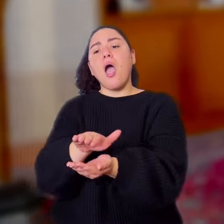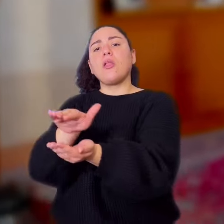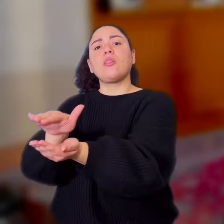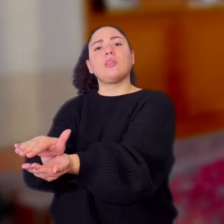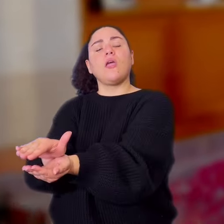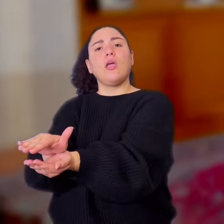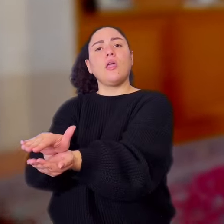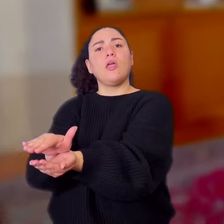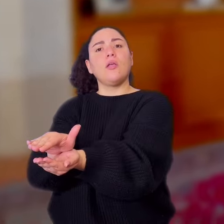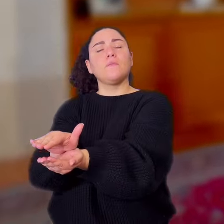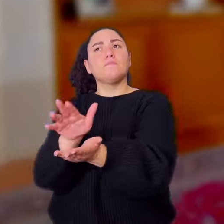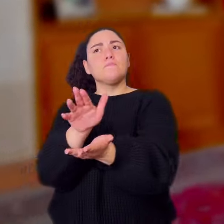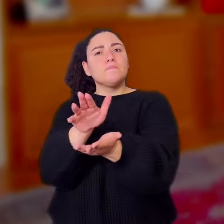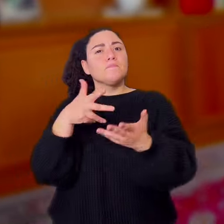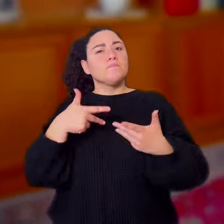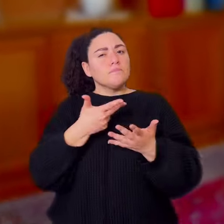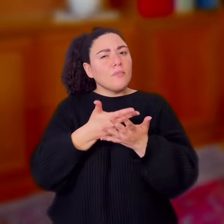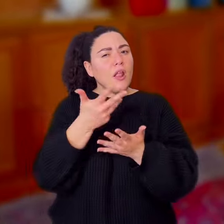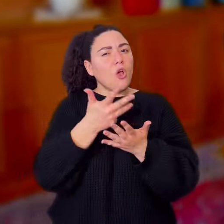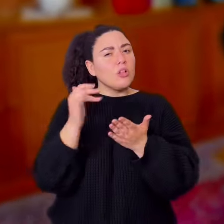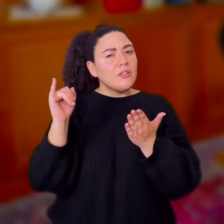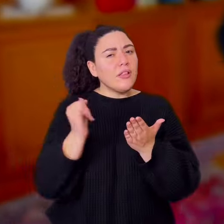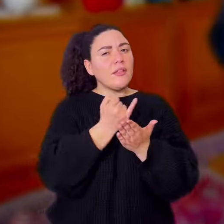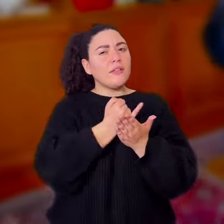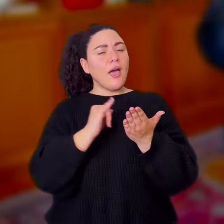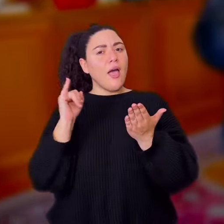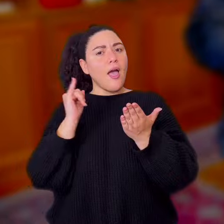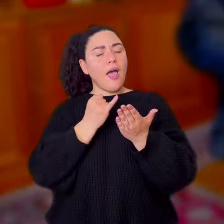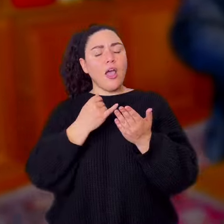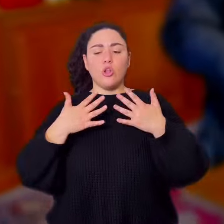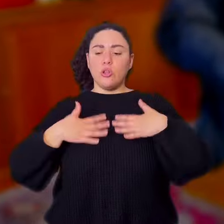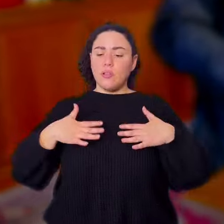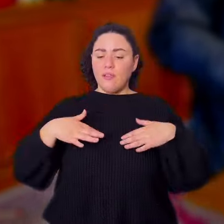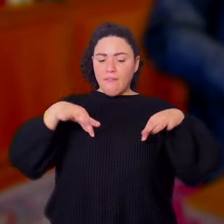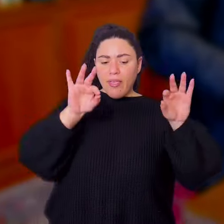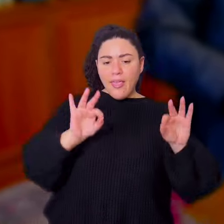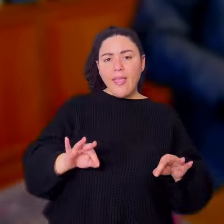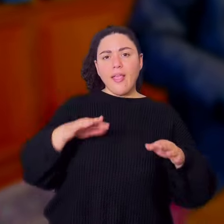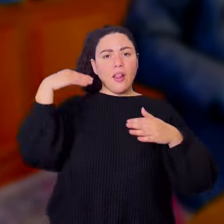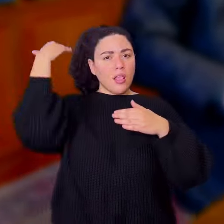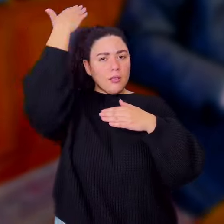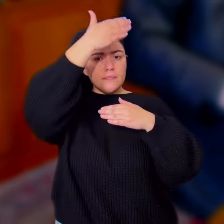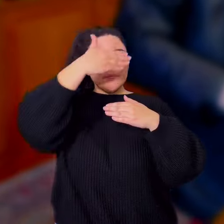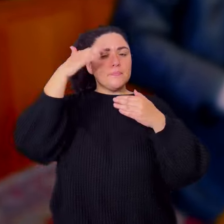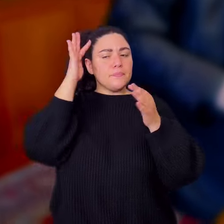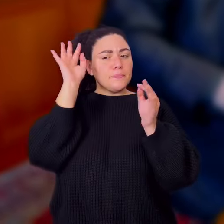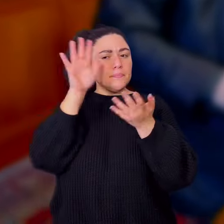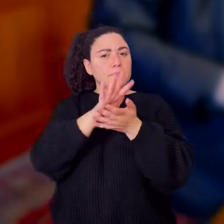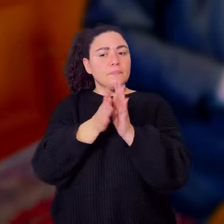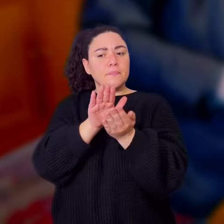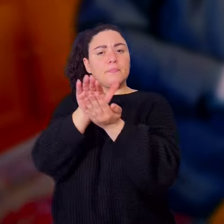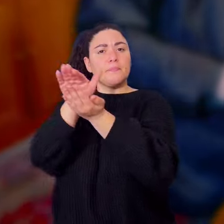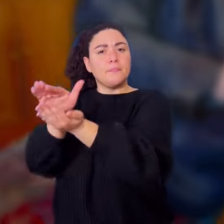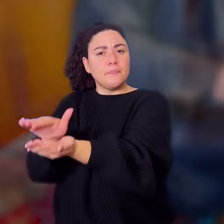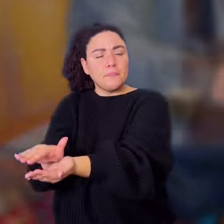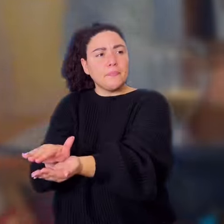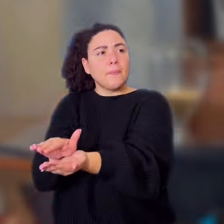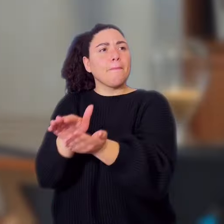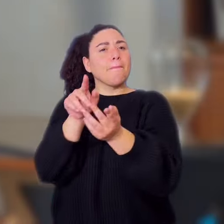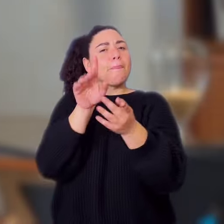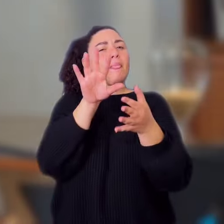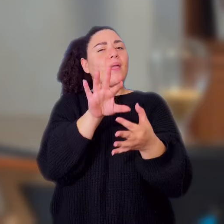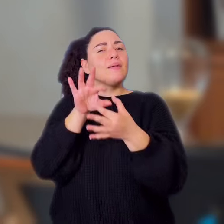parte si insiste su questi veli su questo Sudario posto da una parte e dall'altra e questo richiama